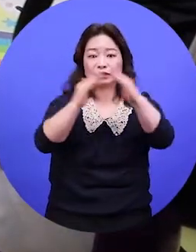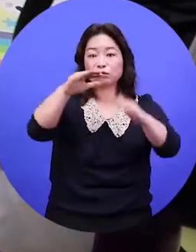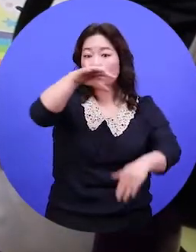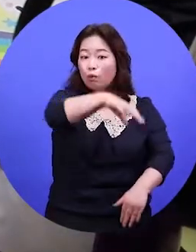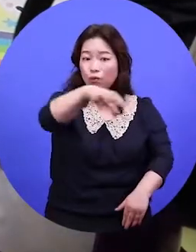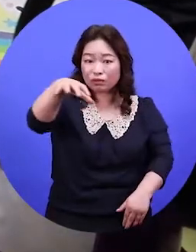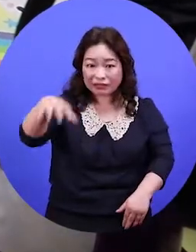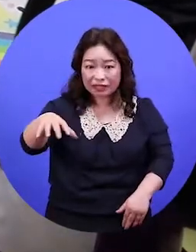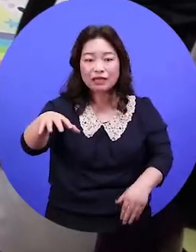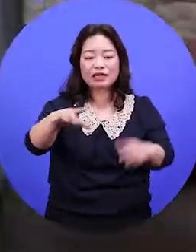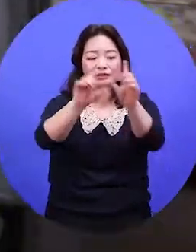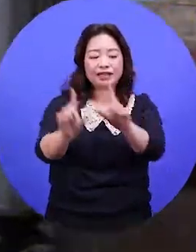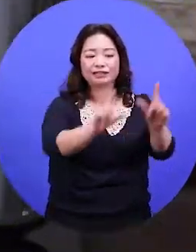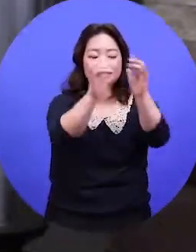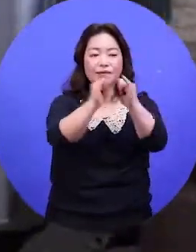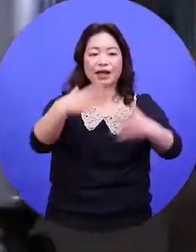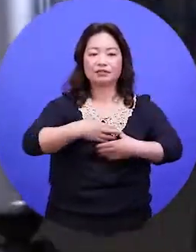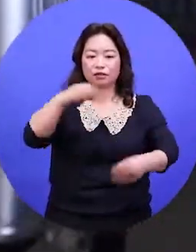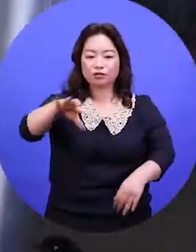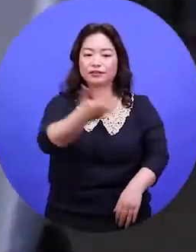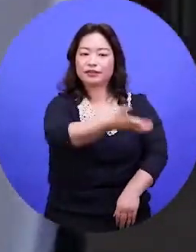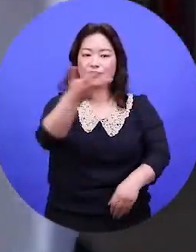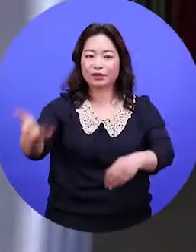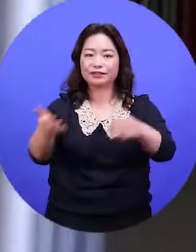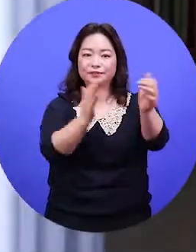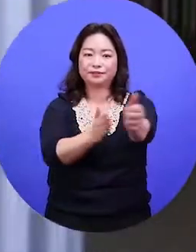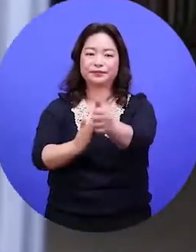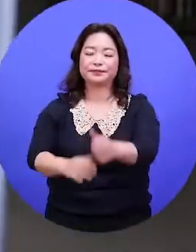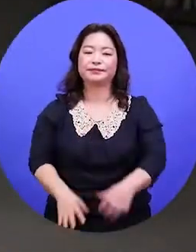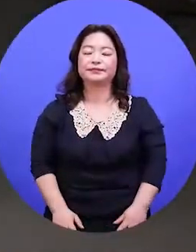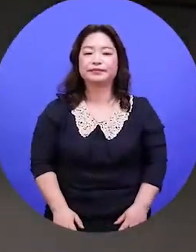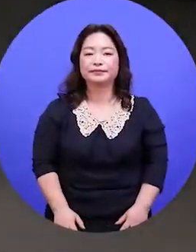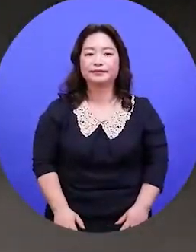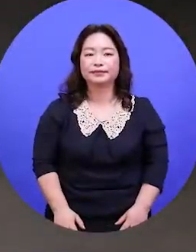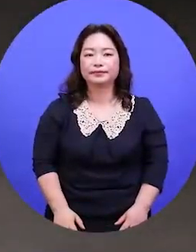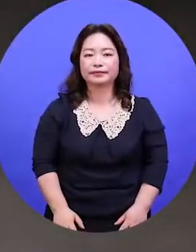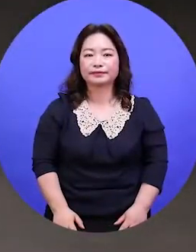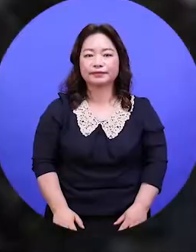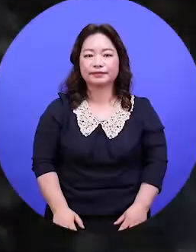위험이 있는 건물의 주민은 안전한 곳으로 이동할 준비를 합니다.